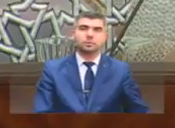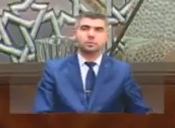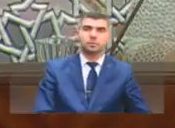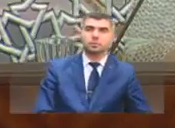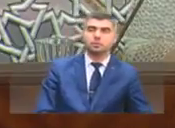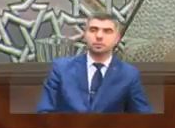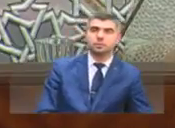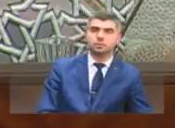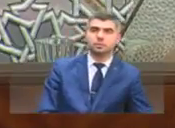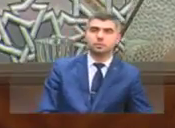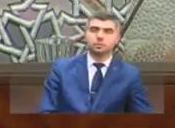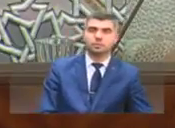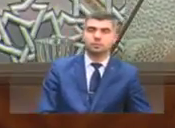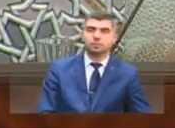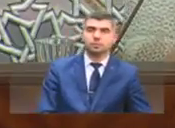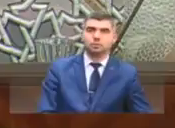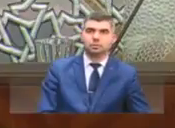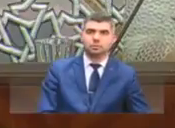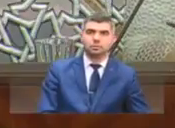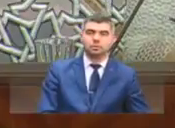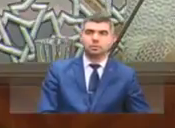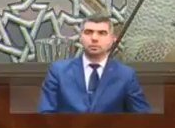تعقيب الوضع السؤال. تفضل.